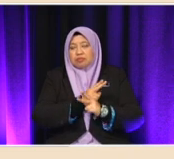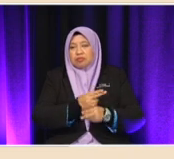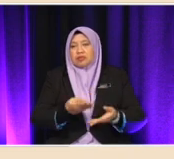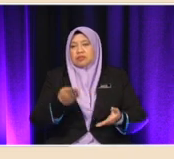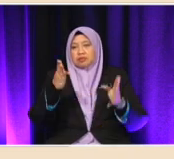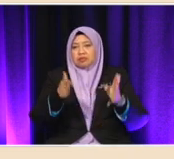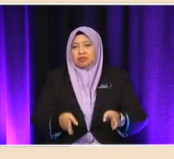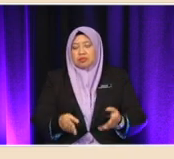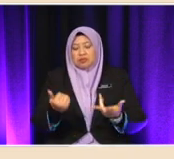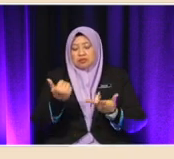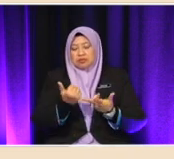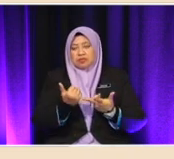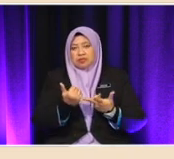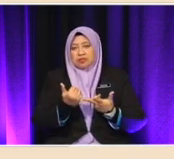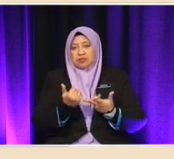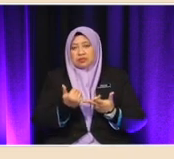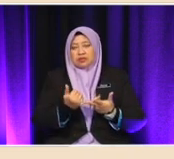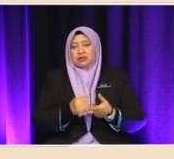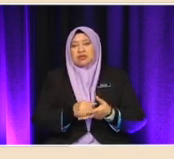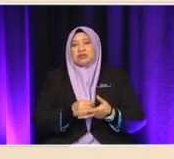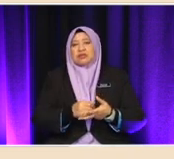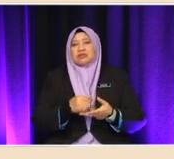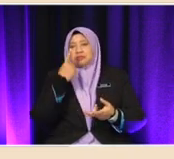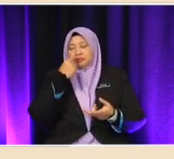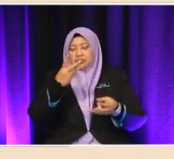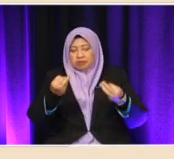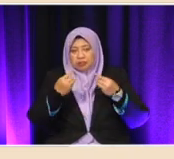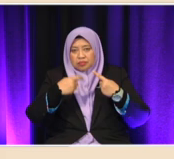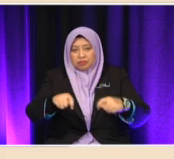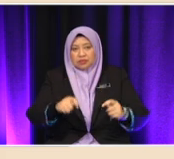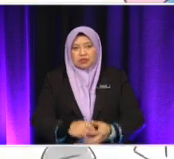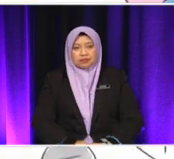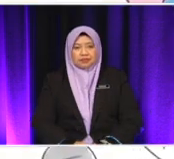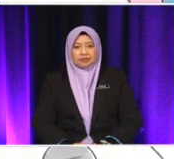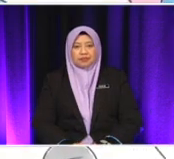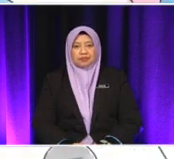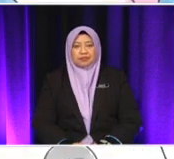barang elektronik di pasaran Oke siapa mau coba